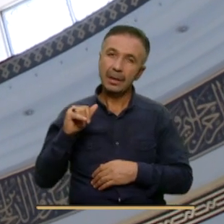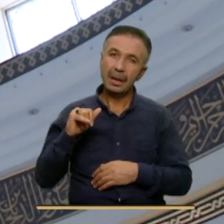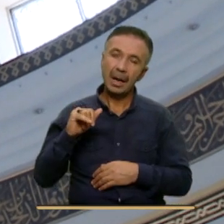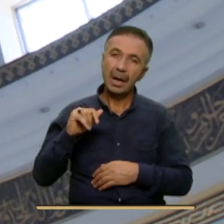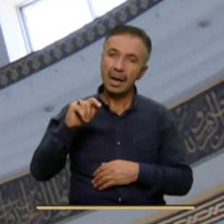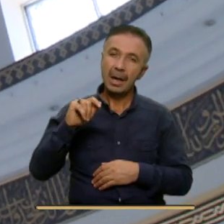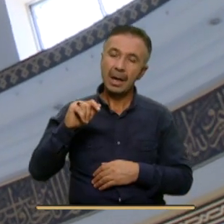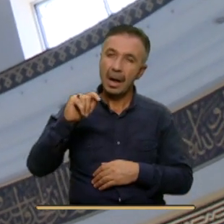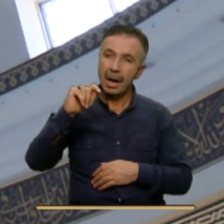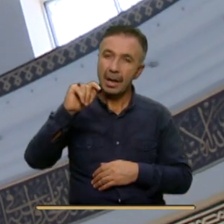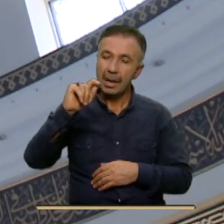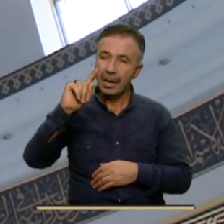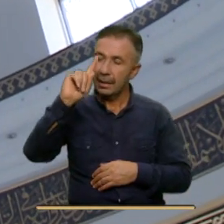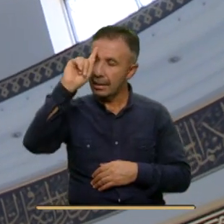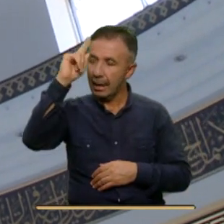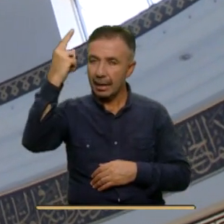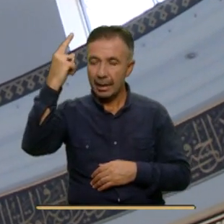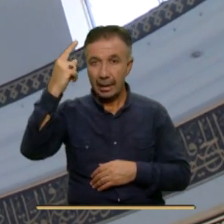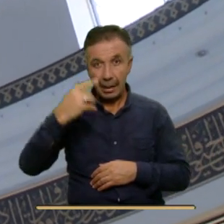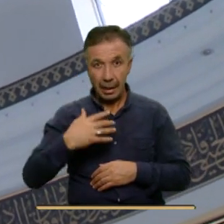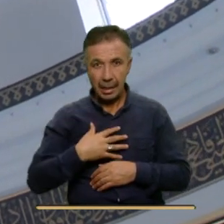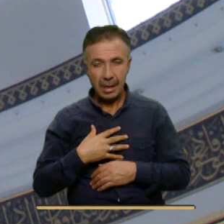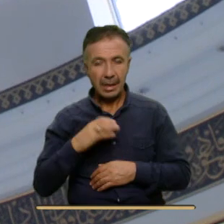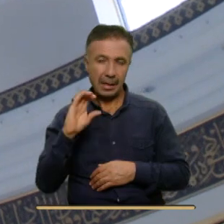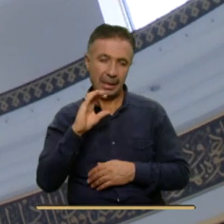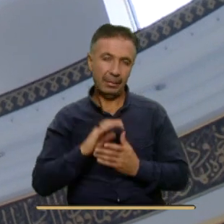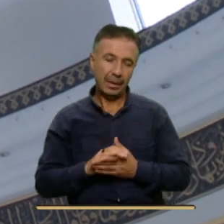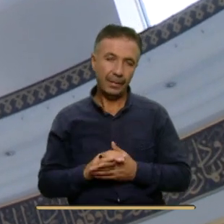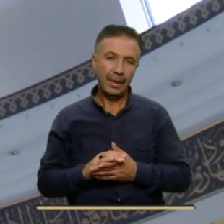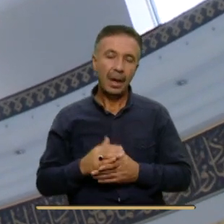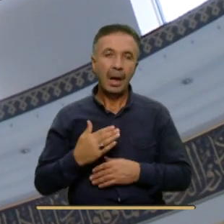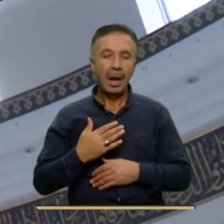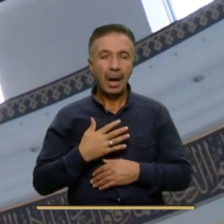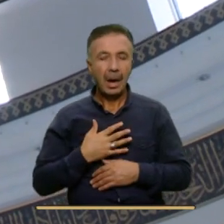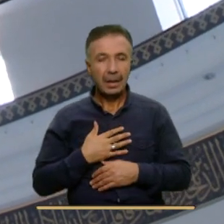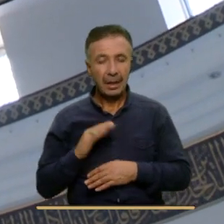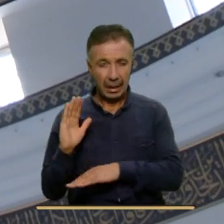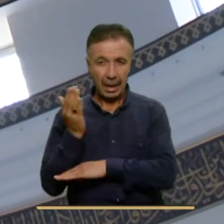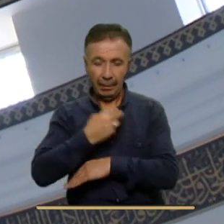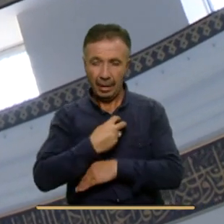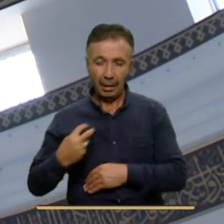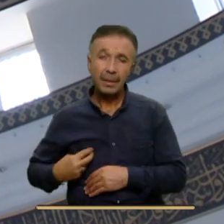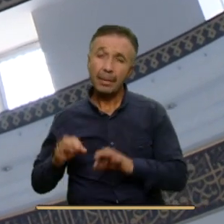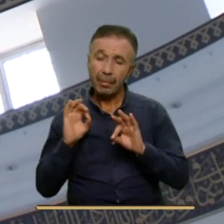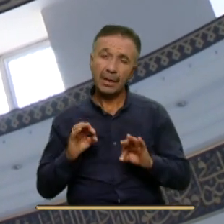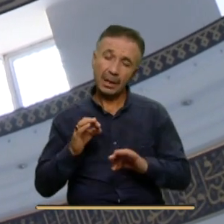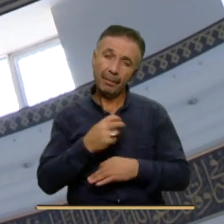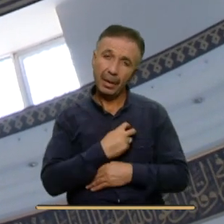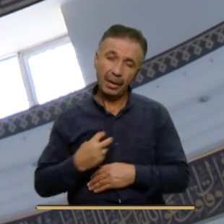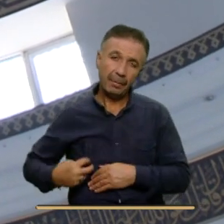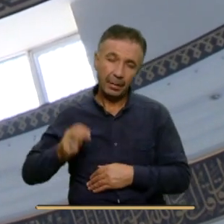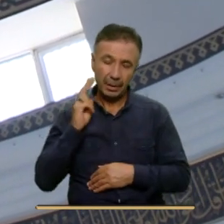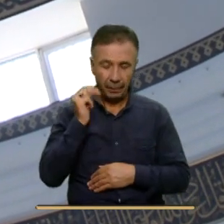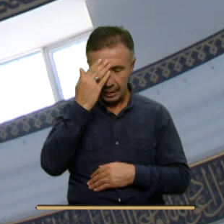din de zaten İslam'dır. Hazreti Adem ile başlayan Hazreti Muhammed Mustafa sallallahu aleyhi